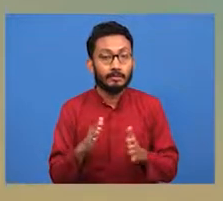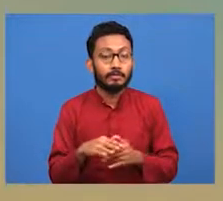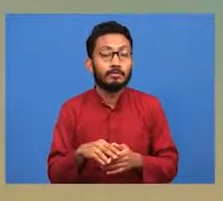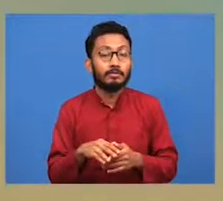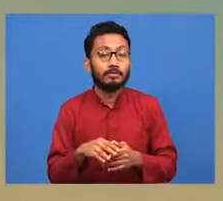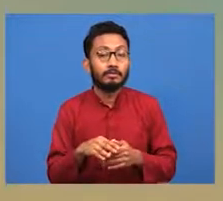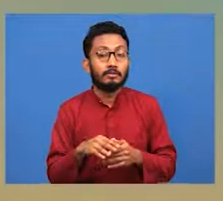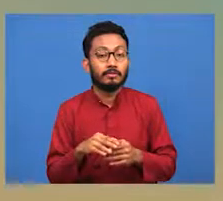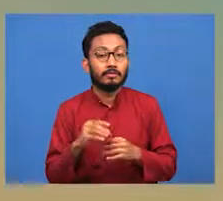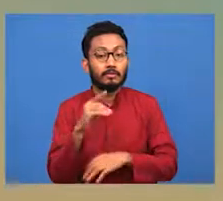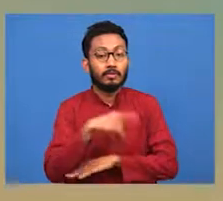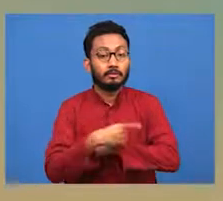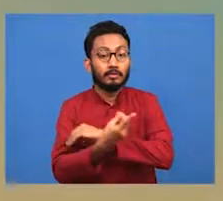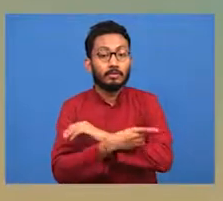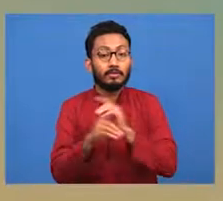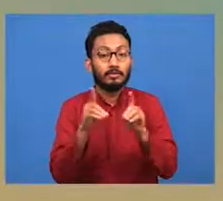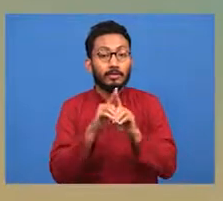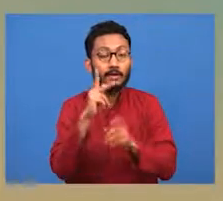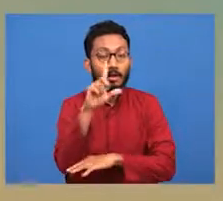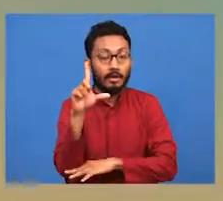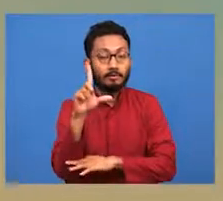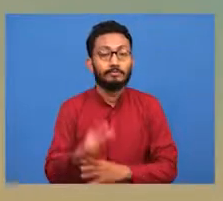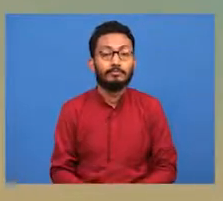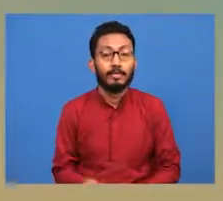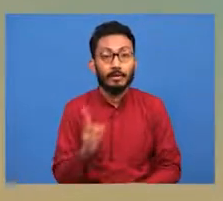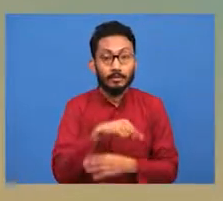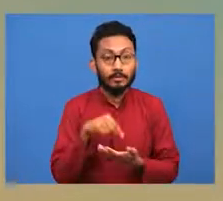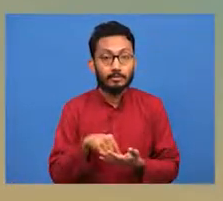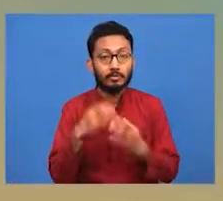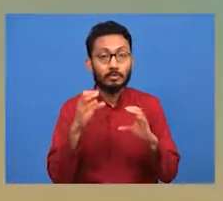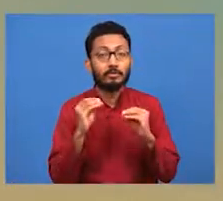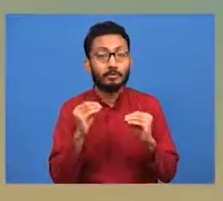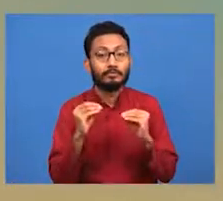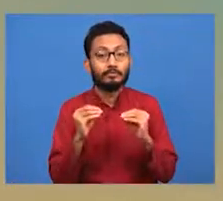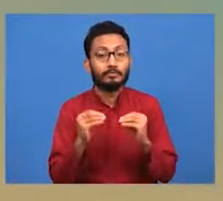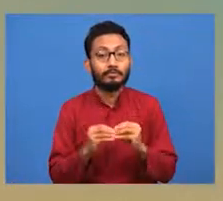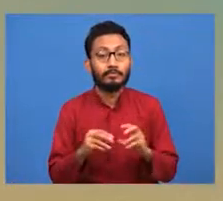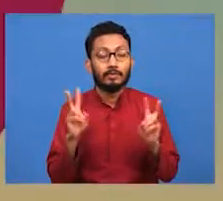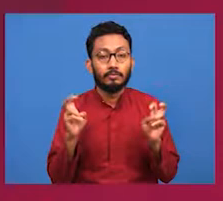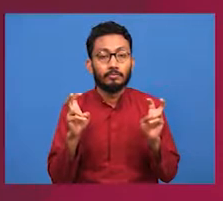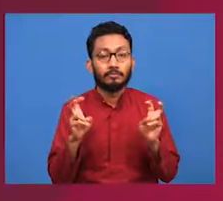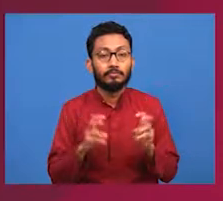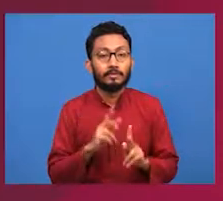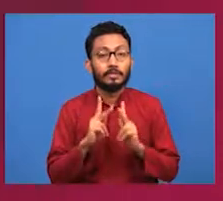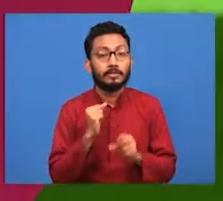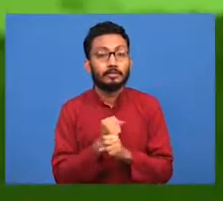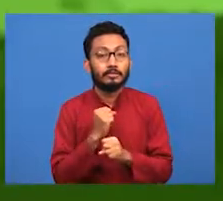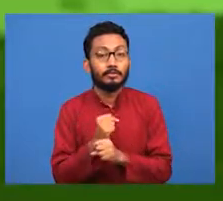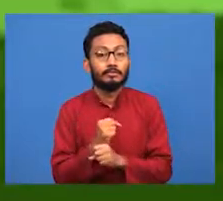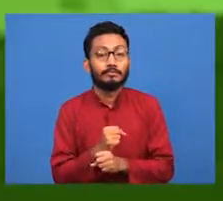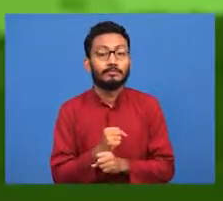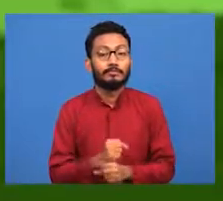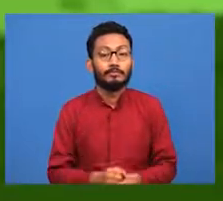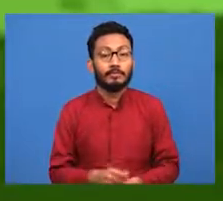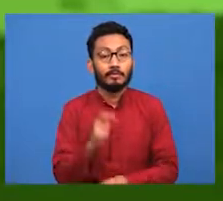Pada hari ini, cikgu akan mengajarkan tajuk kata kerja aktif transitif dan tak transitif.